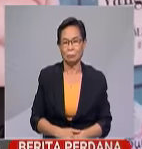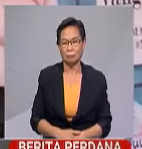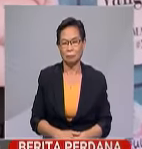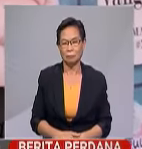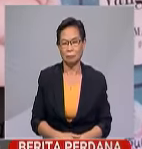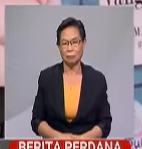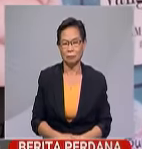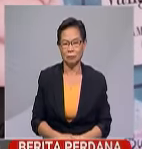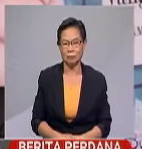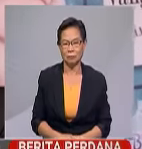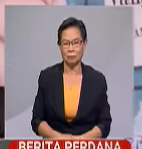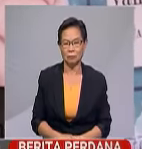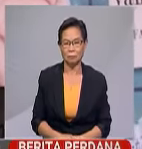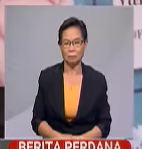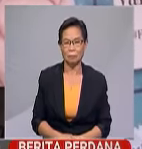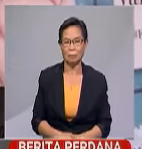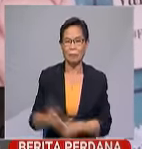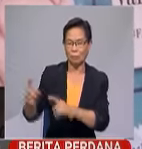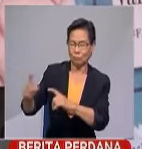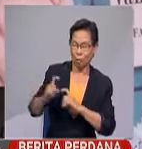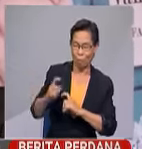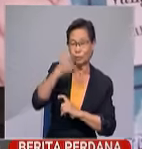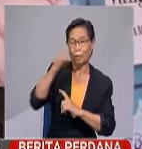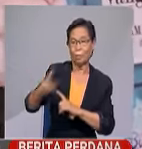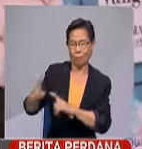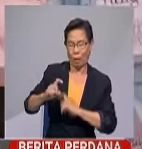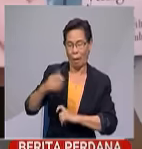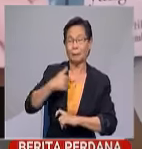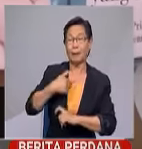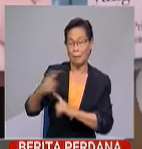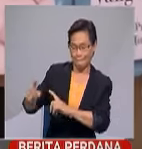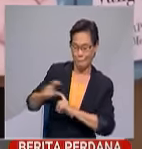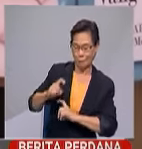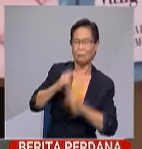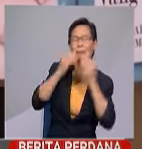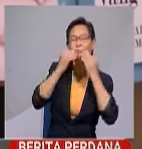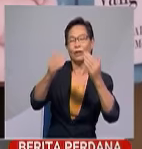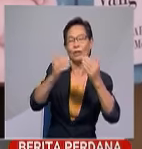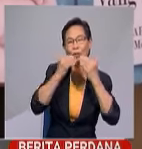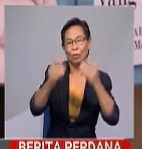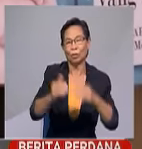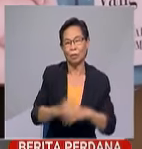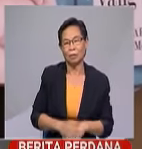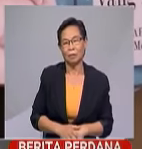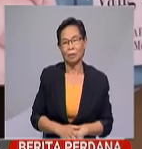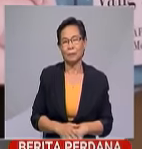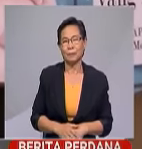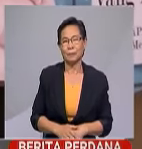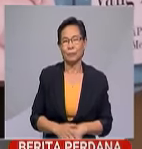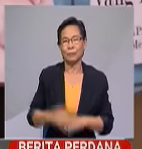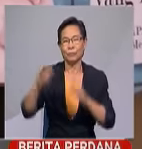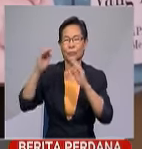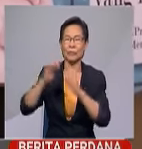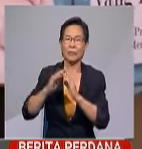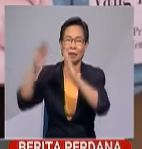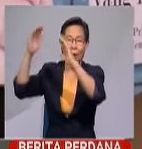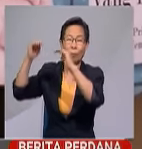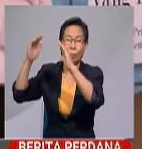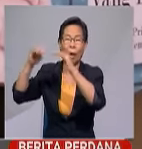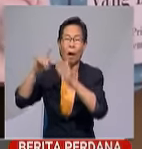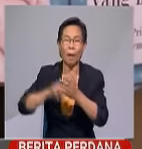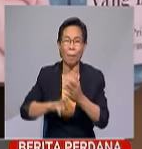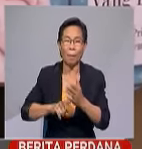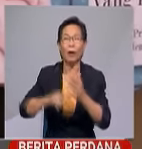kerana memberi sedikit bantuan pada saya. Terima kasih lah. Dan lagi saya ucapkan semua mudah-mudahan untuk apa yang diberikan